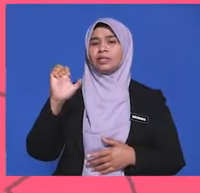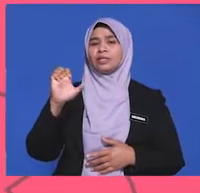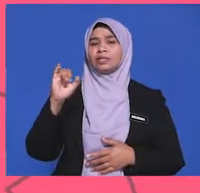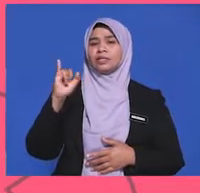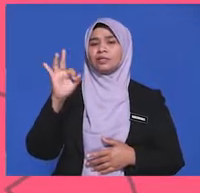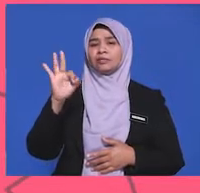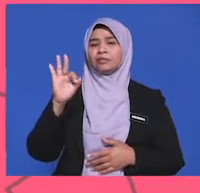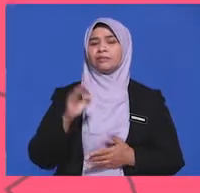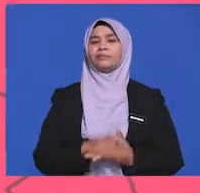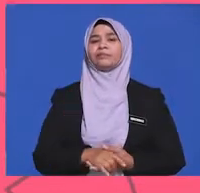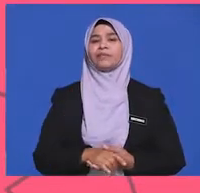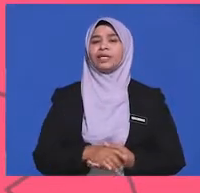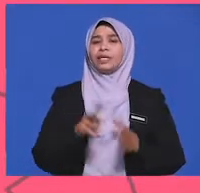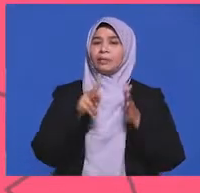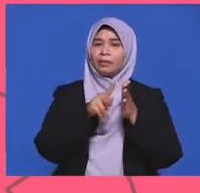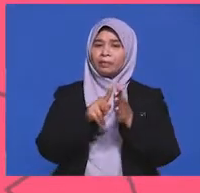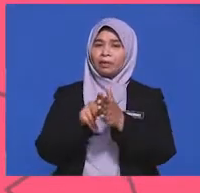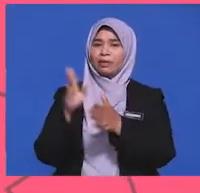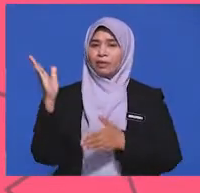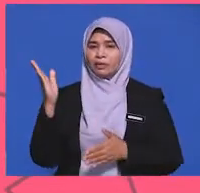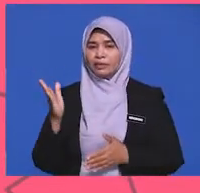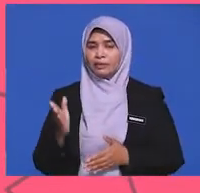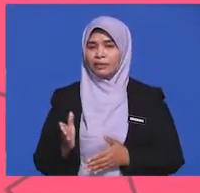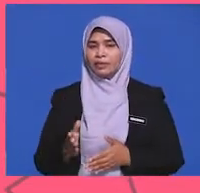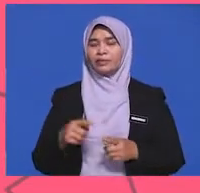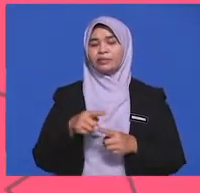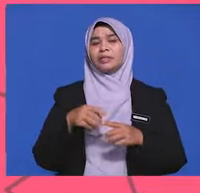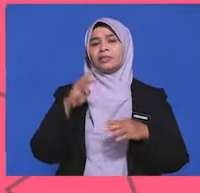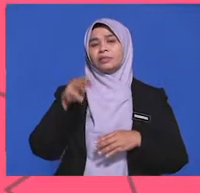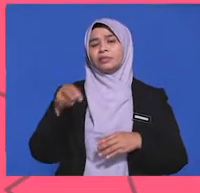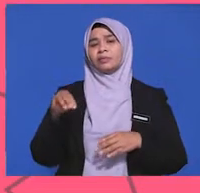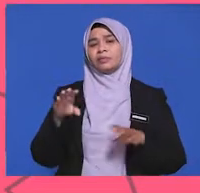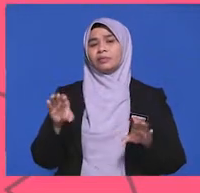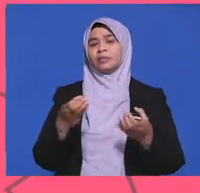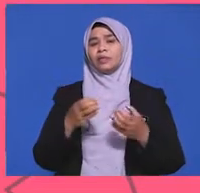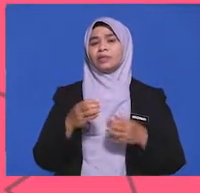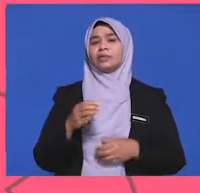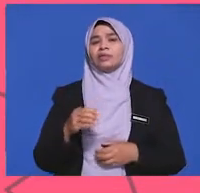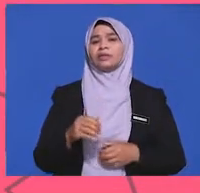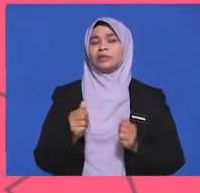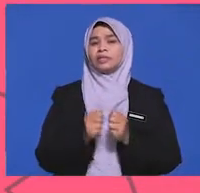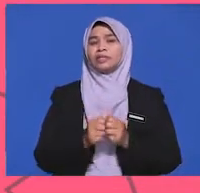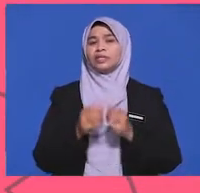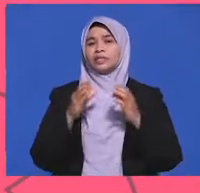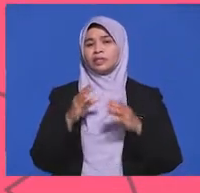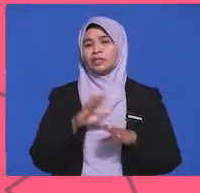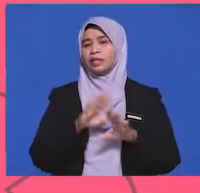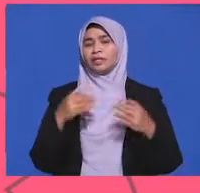adalah paparan output apabila murid-murid melaksanakan atau cara ini tanpa